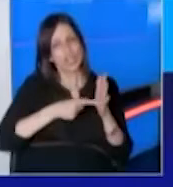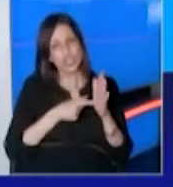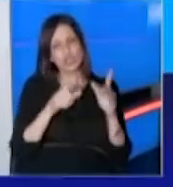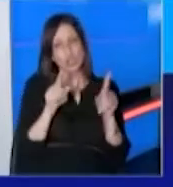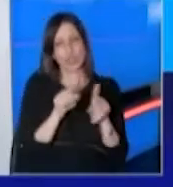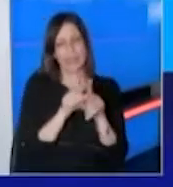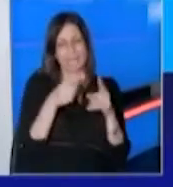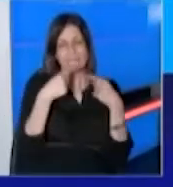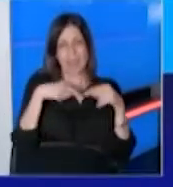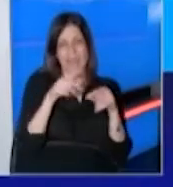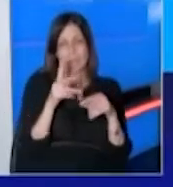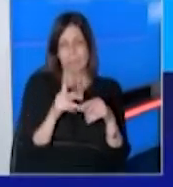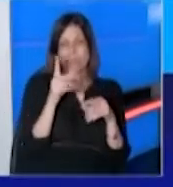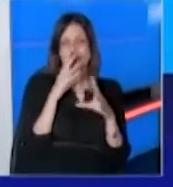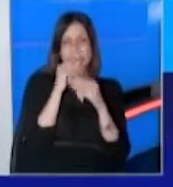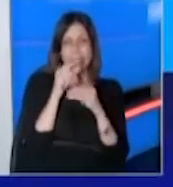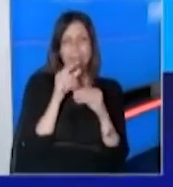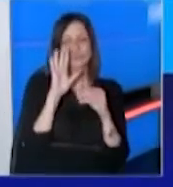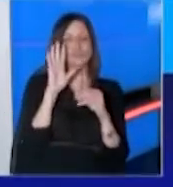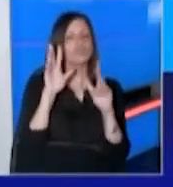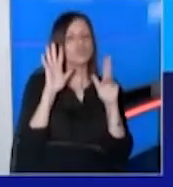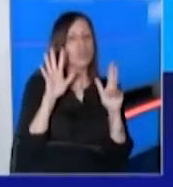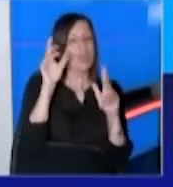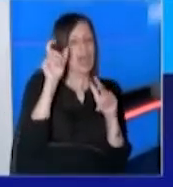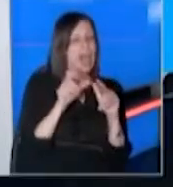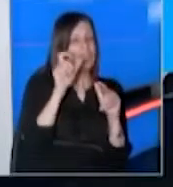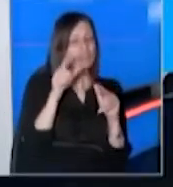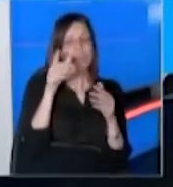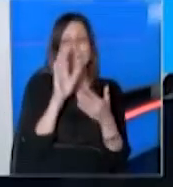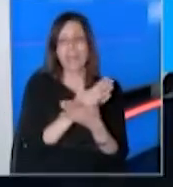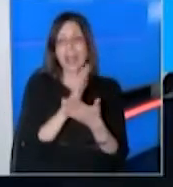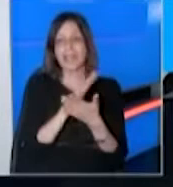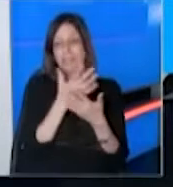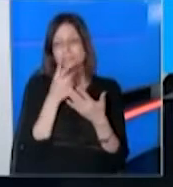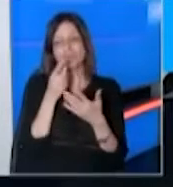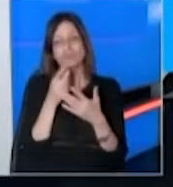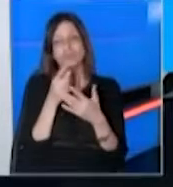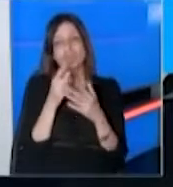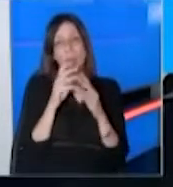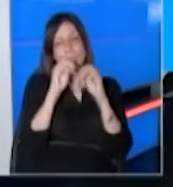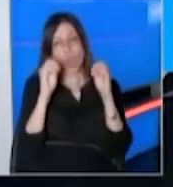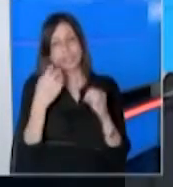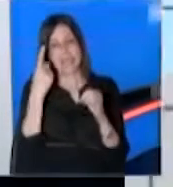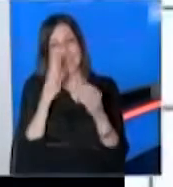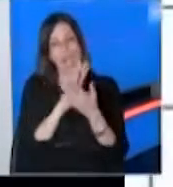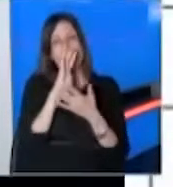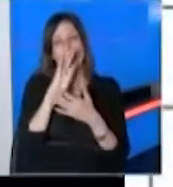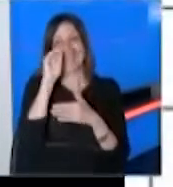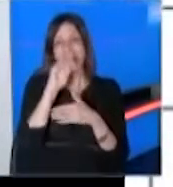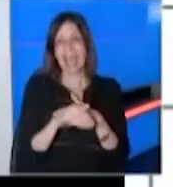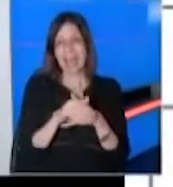אותה ועדת פרוגרמות שאתה מדבר עליהן, 8 אנשים, הם אלו שמחליטים על זה שבעצם מועצה אחת עם 14,000 תושבים,